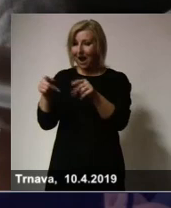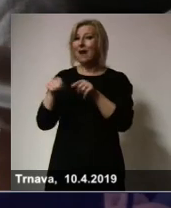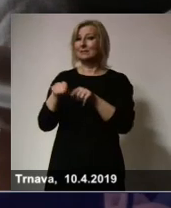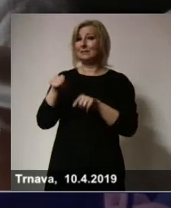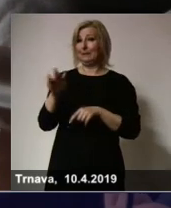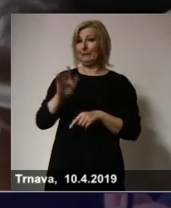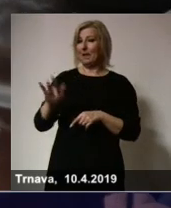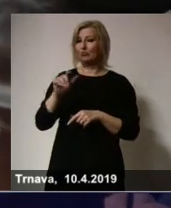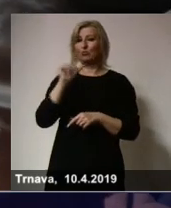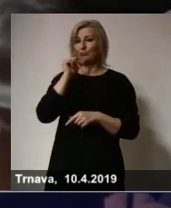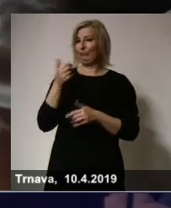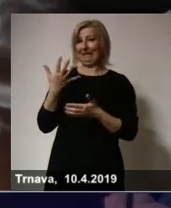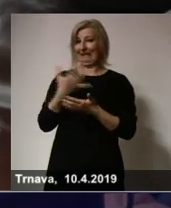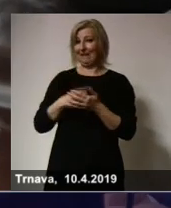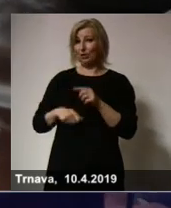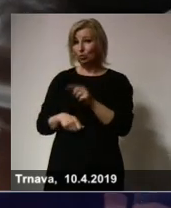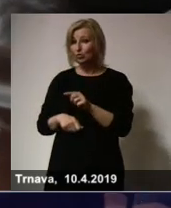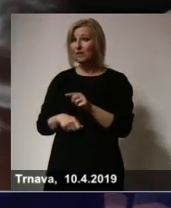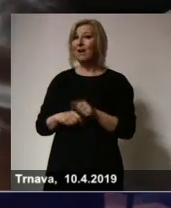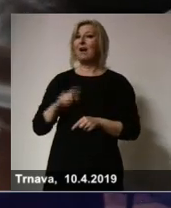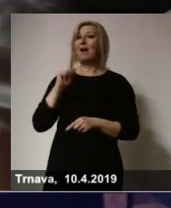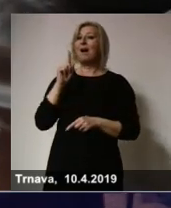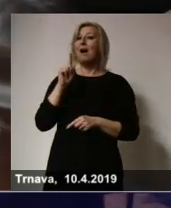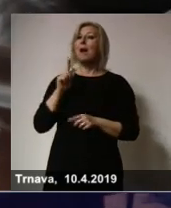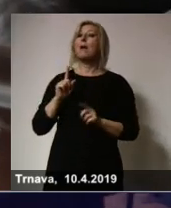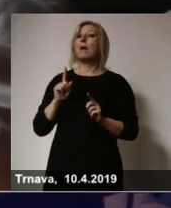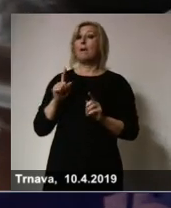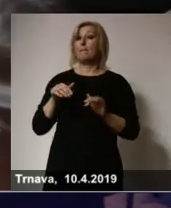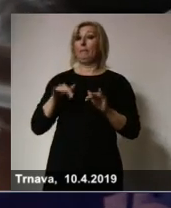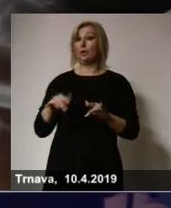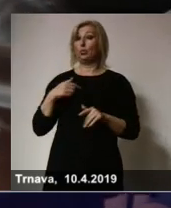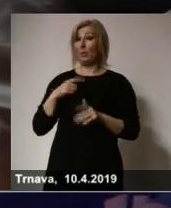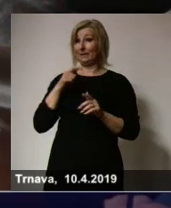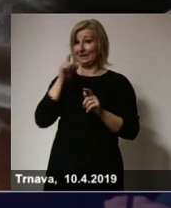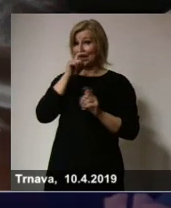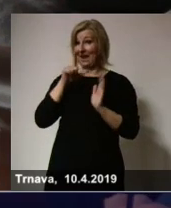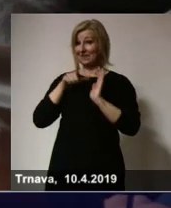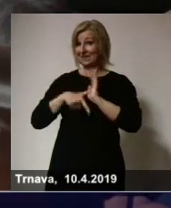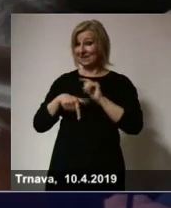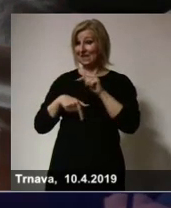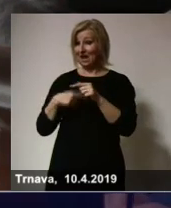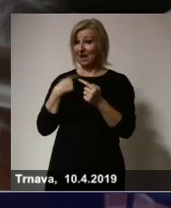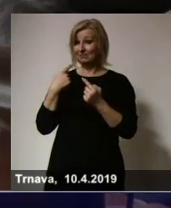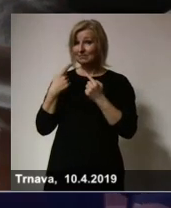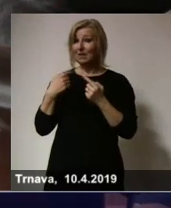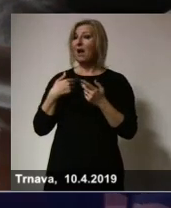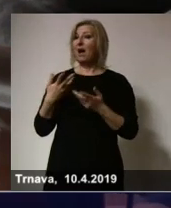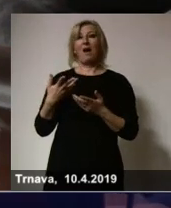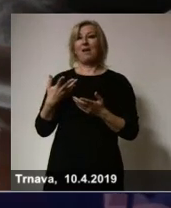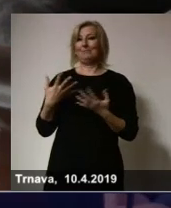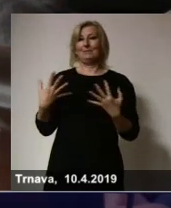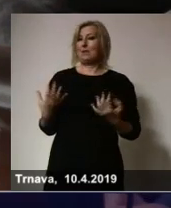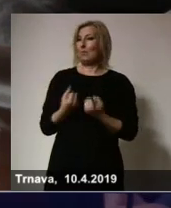to je dôležité, za účasti Trnavského samosprávneho kraja nebol v minulosti naplnený.